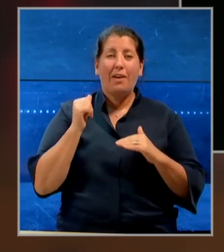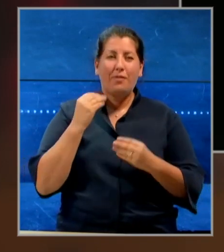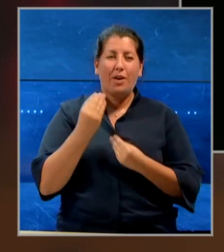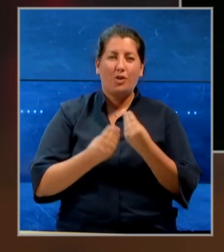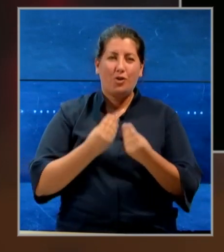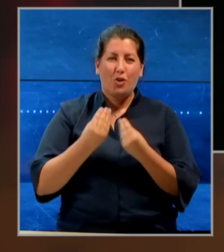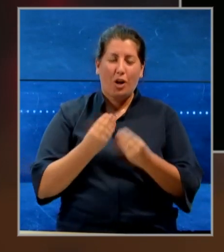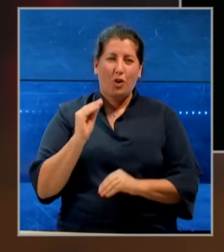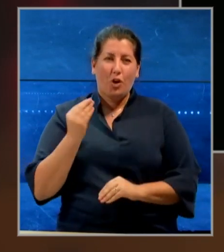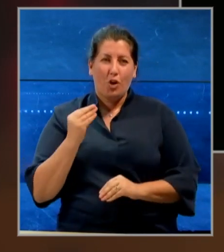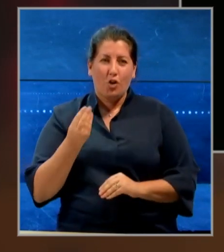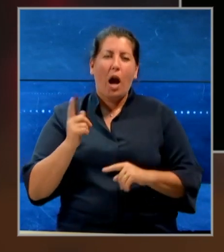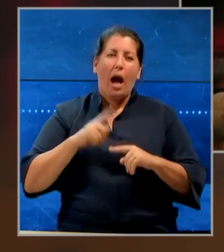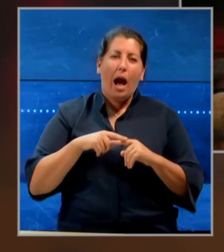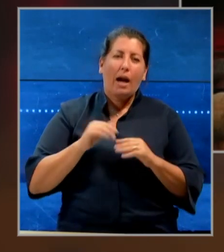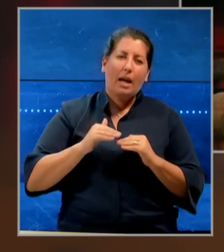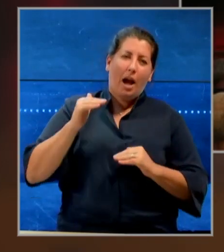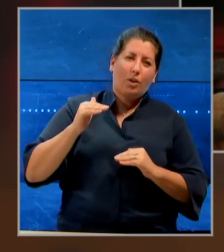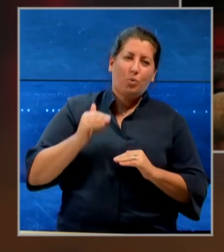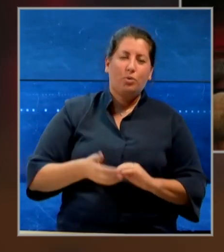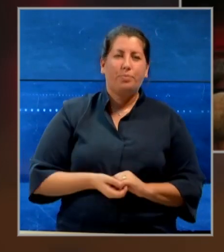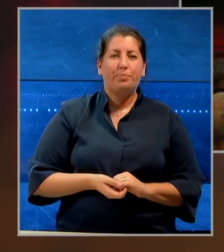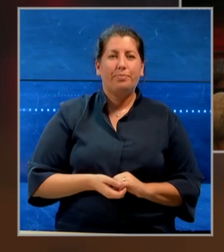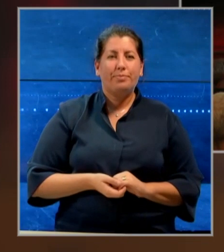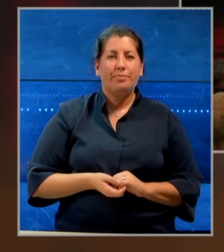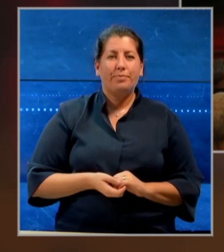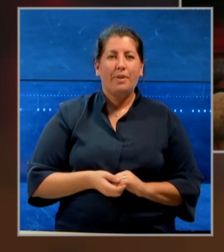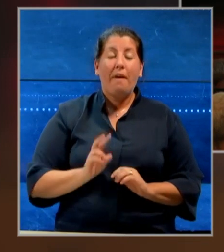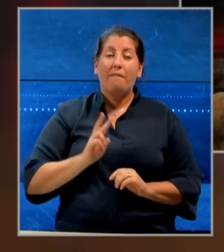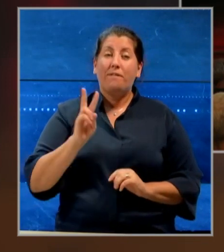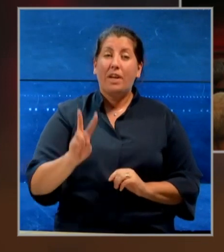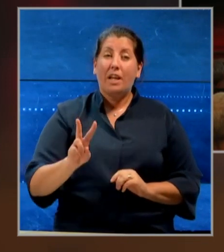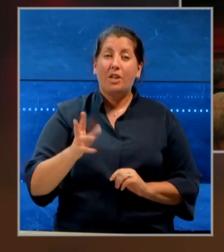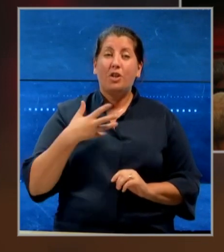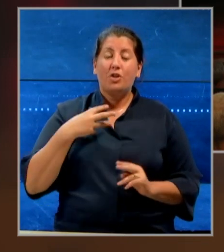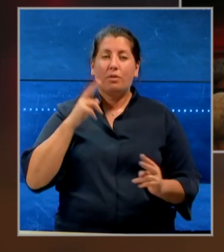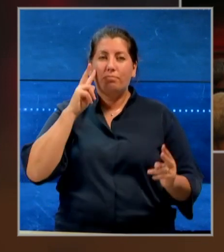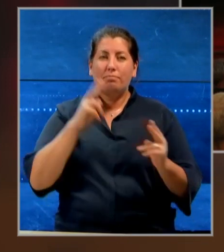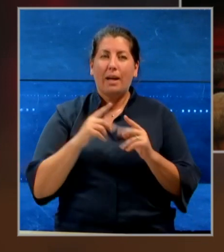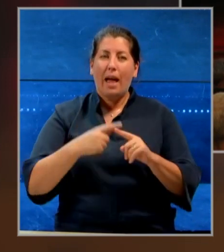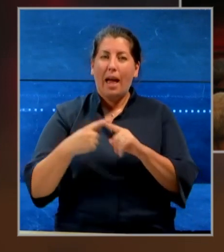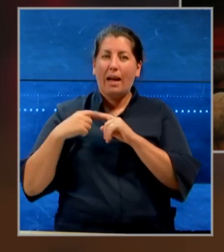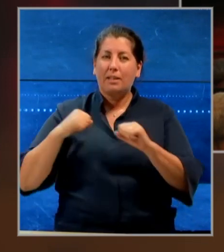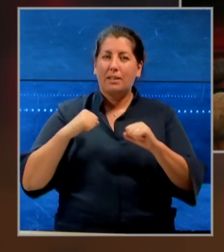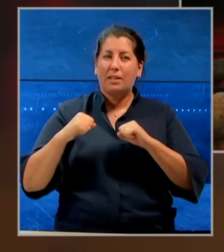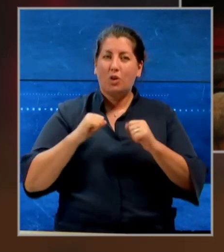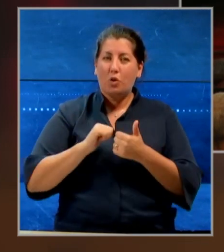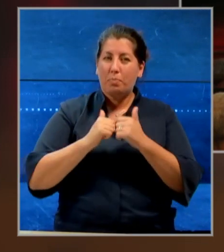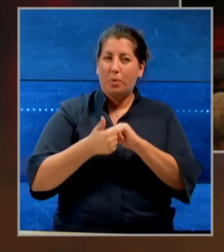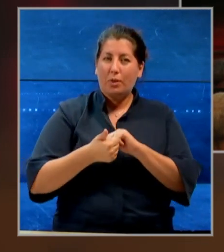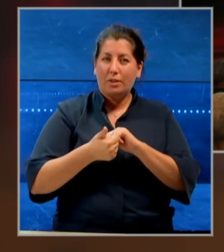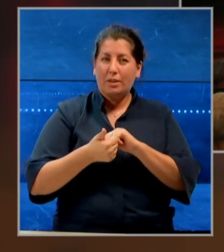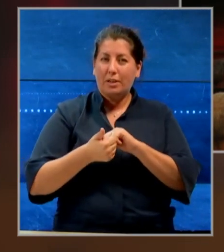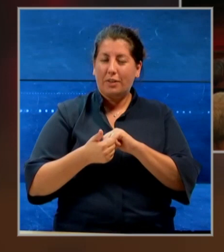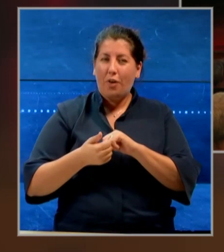esperienza. Direttore, venerdì c'è un incrocio di ex, il nostro vecchio direttore sportivo è al Catanzaro, lei lo